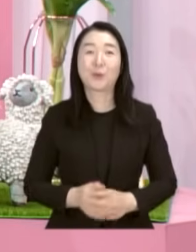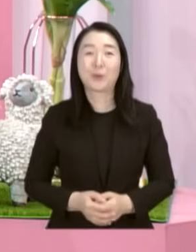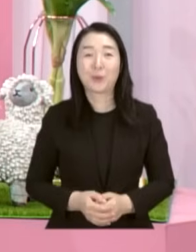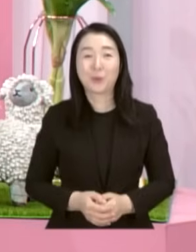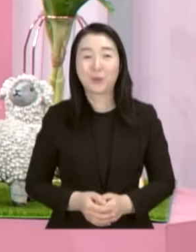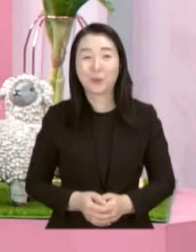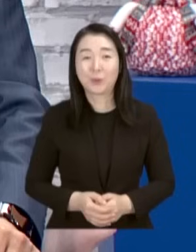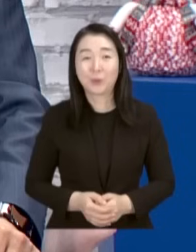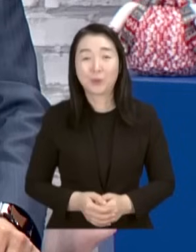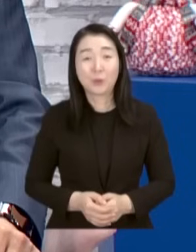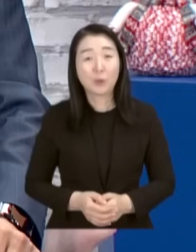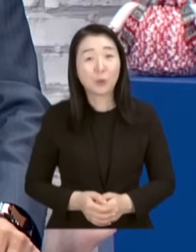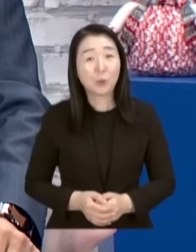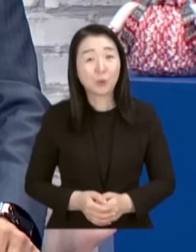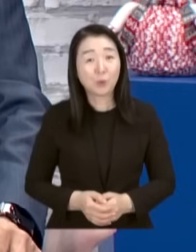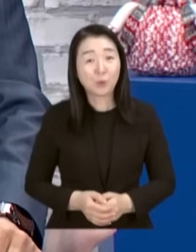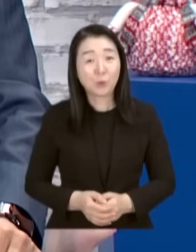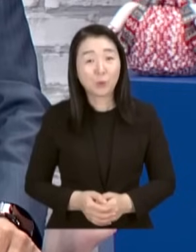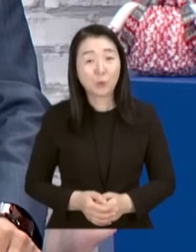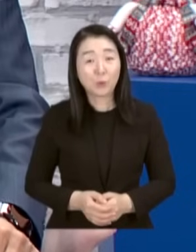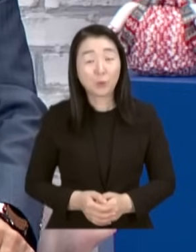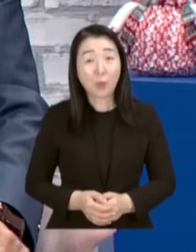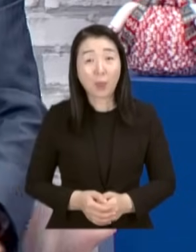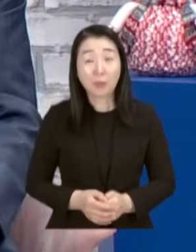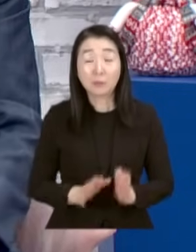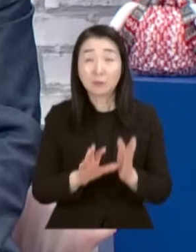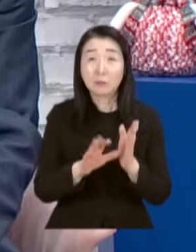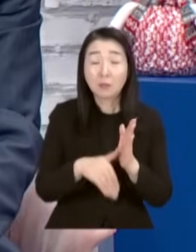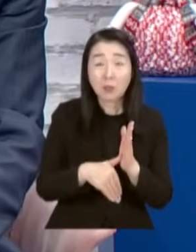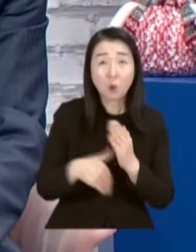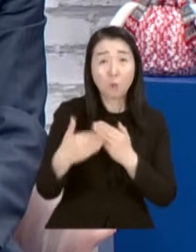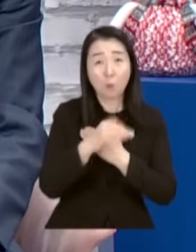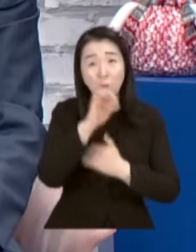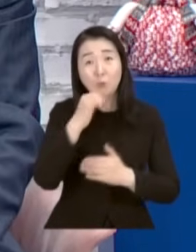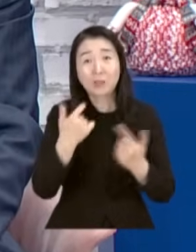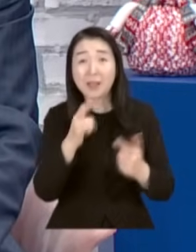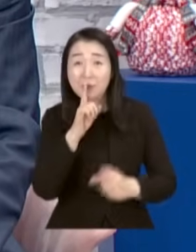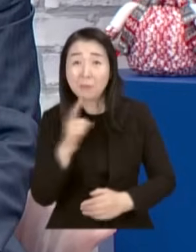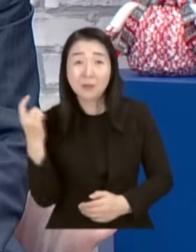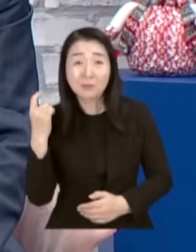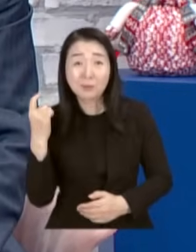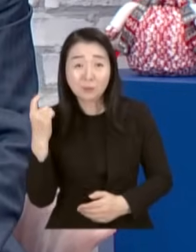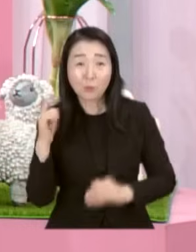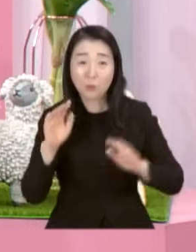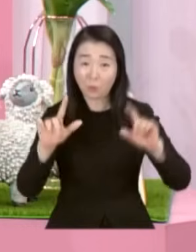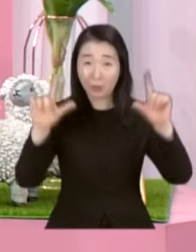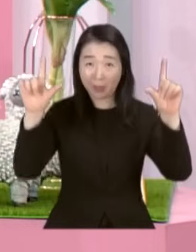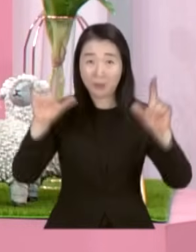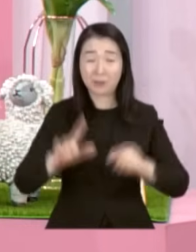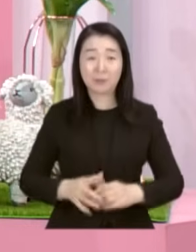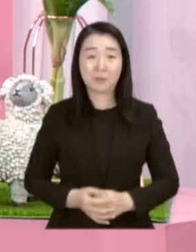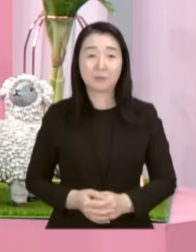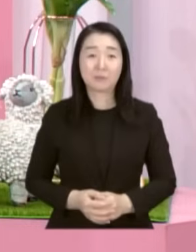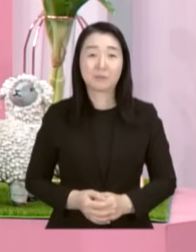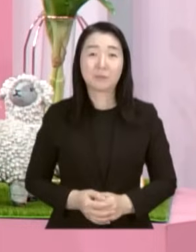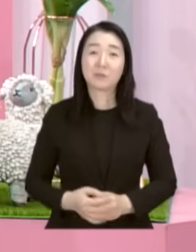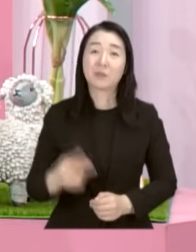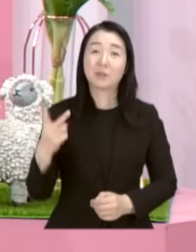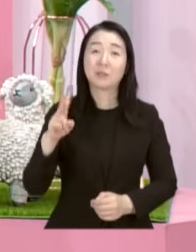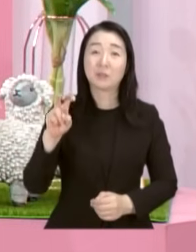되셨구나. 비상신호가 있었다는 얘기를 들었어요. 육종암 진단 받으셨어요, 목사님? 그 얘기 네. 들었구나. 네. 올해 그것도